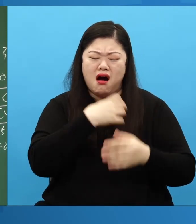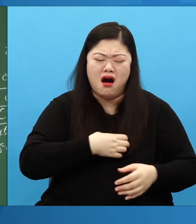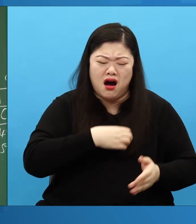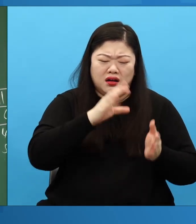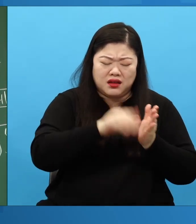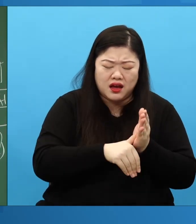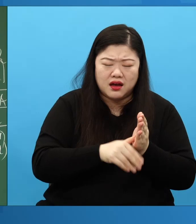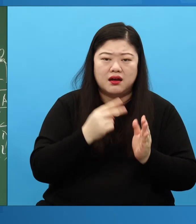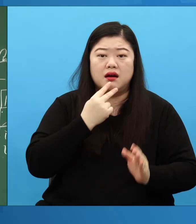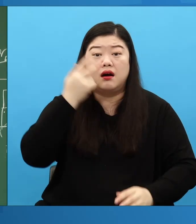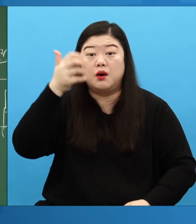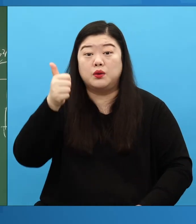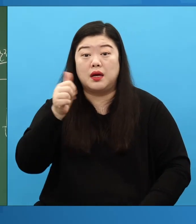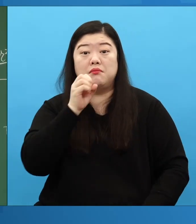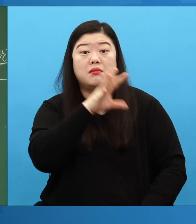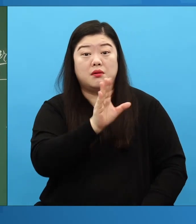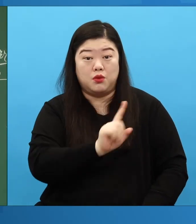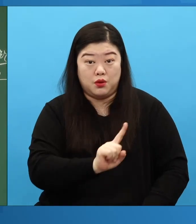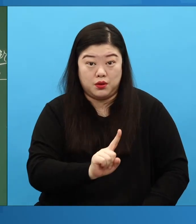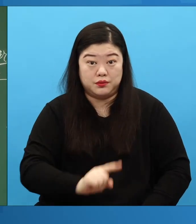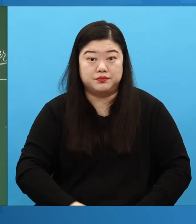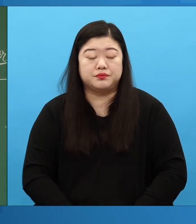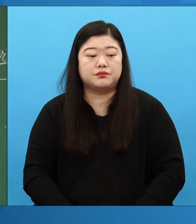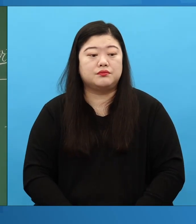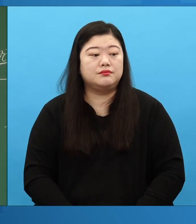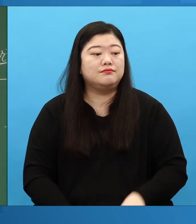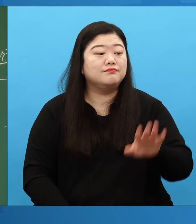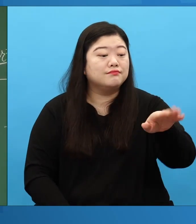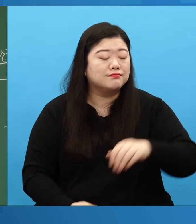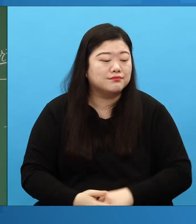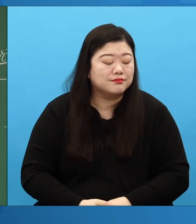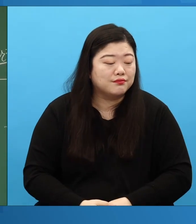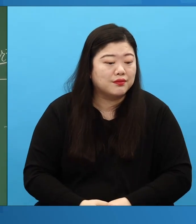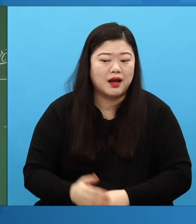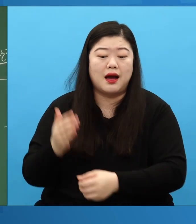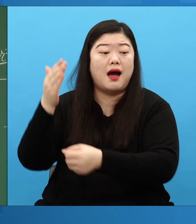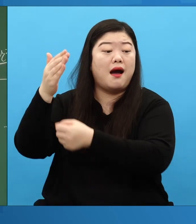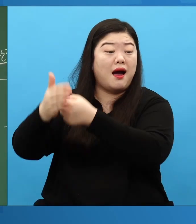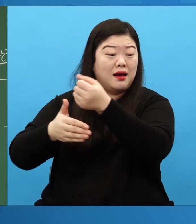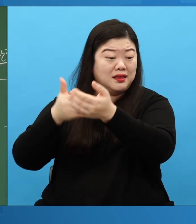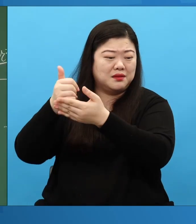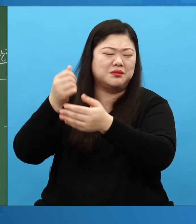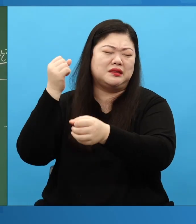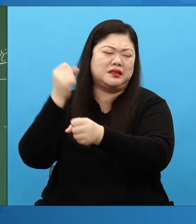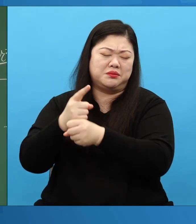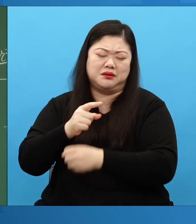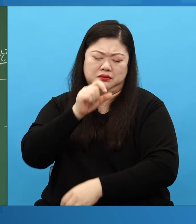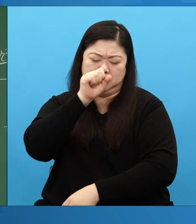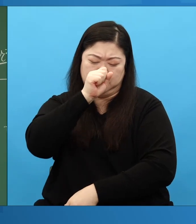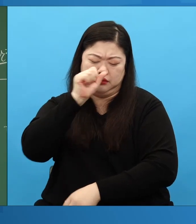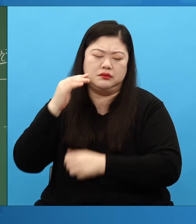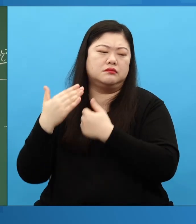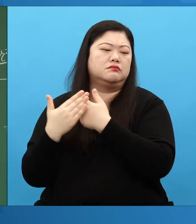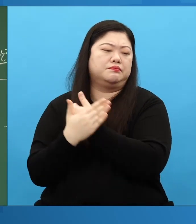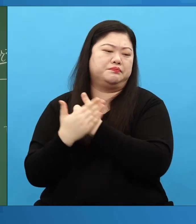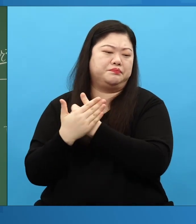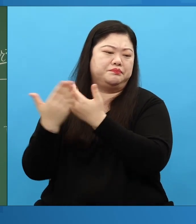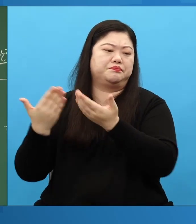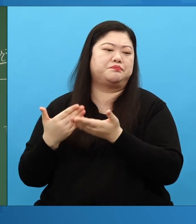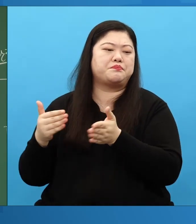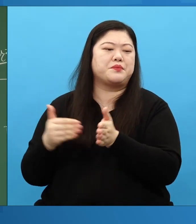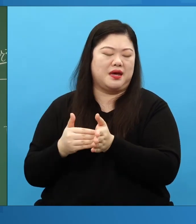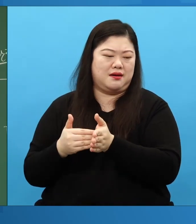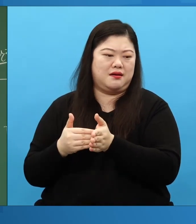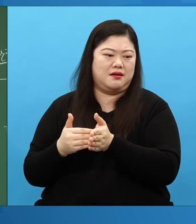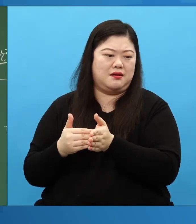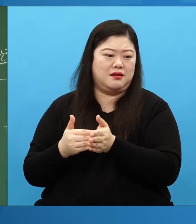하나님은 저에게 선으로 갚으셨습니다. and Joseph replies, God meant it for good. 쉽게 말하면 당신들은